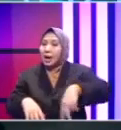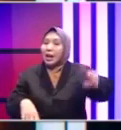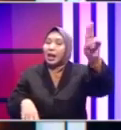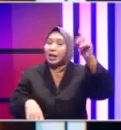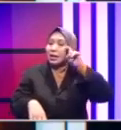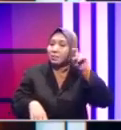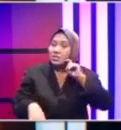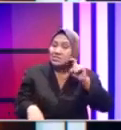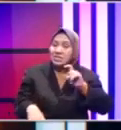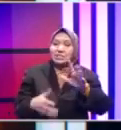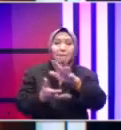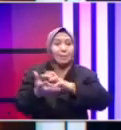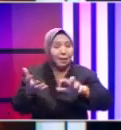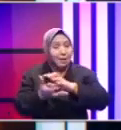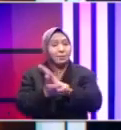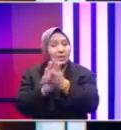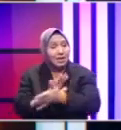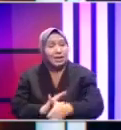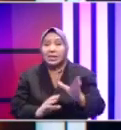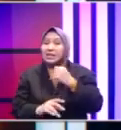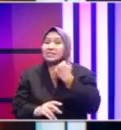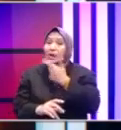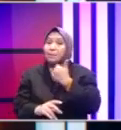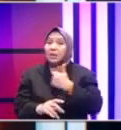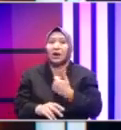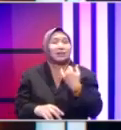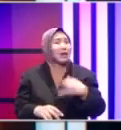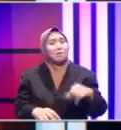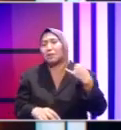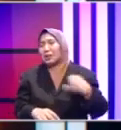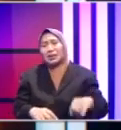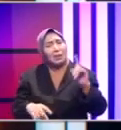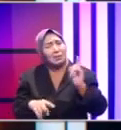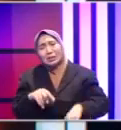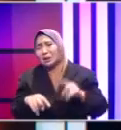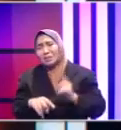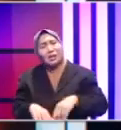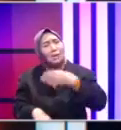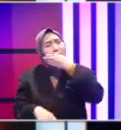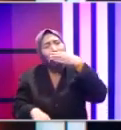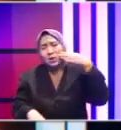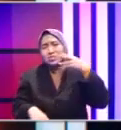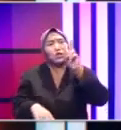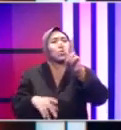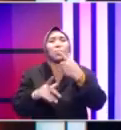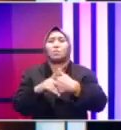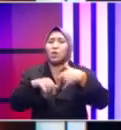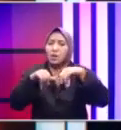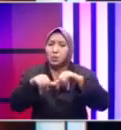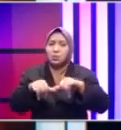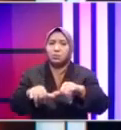kata berjimak Hufa malamnya stoknya dan barangsiapa yang tidak mampu lagi aku untuk Nam pose dua bulan berturut-turut